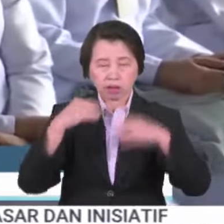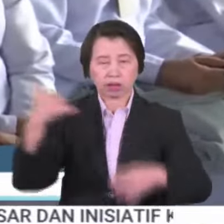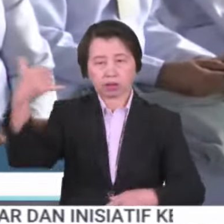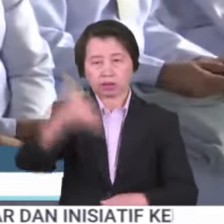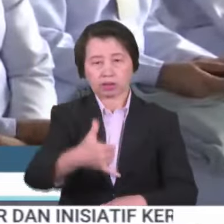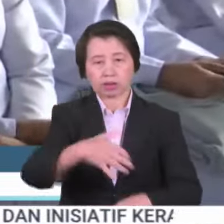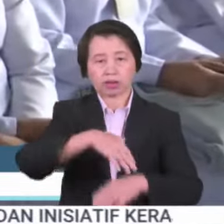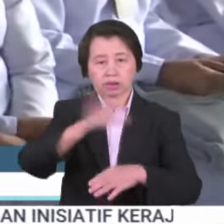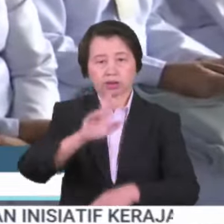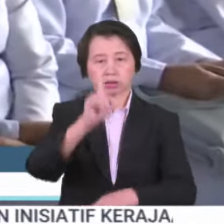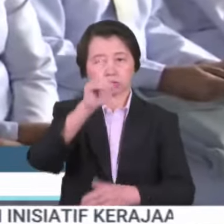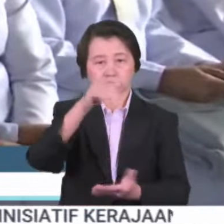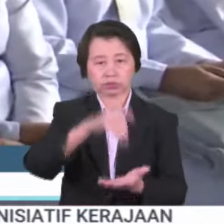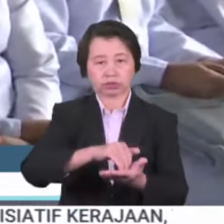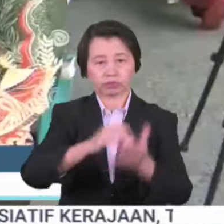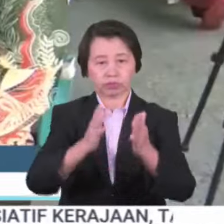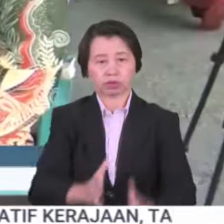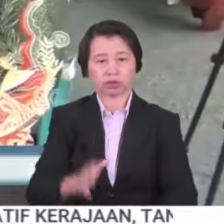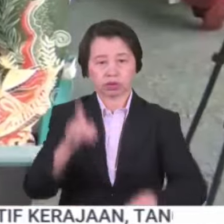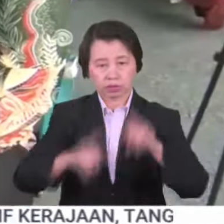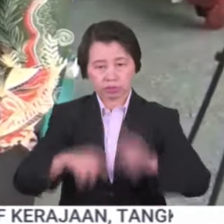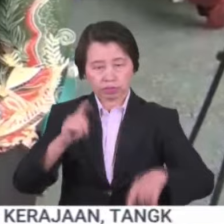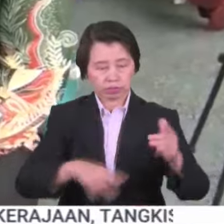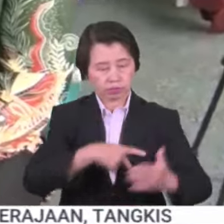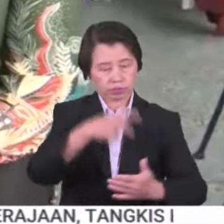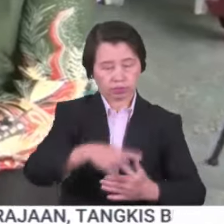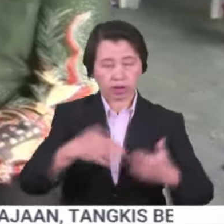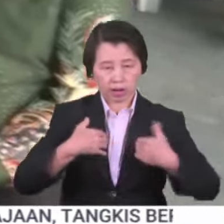kunjungan lebih 1,000 orang. Pelbagai acara